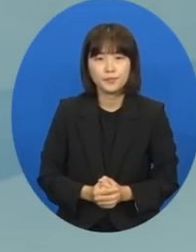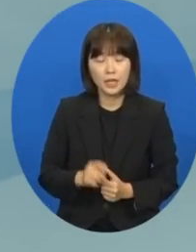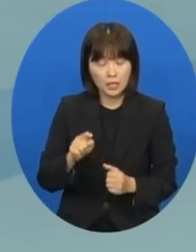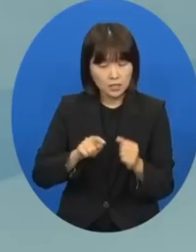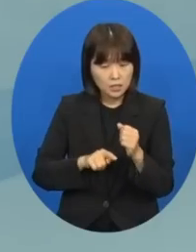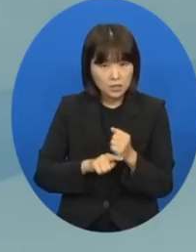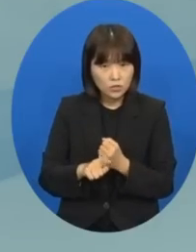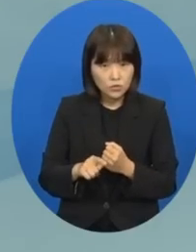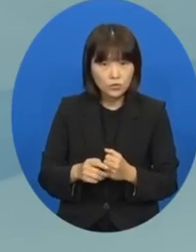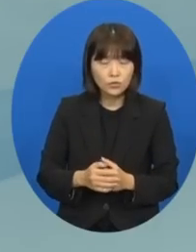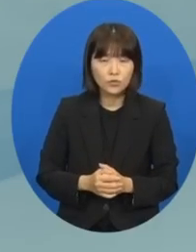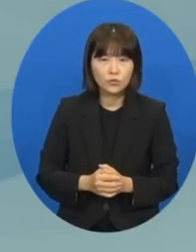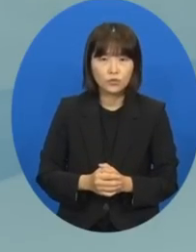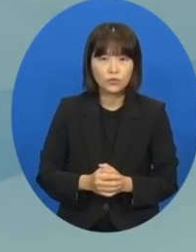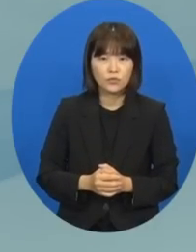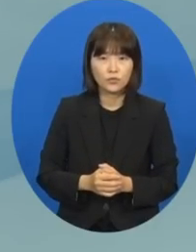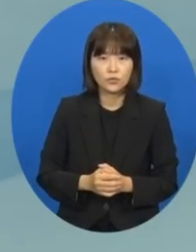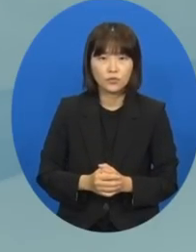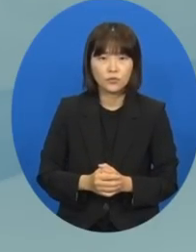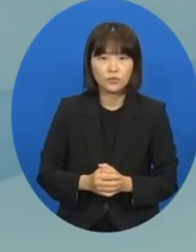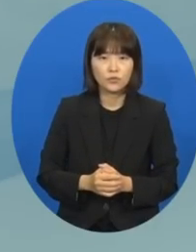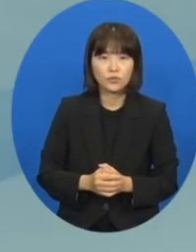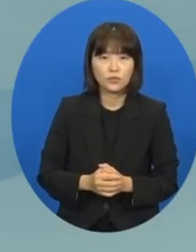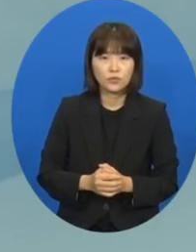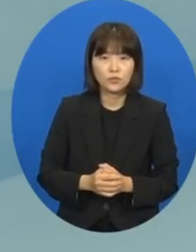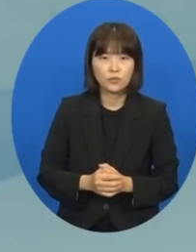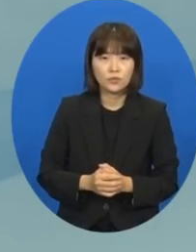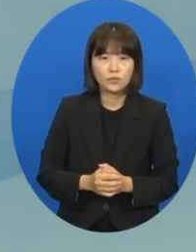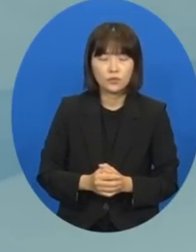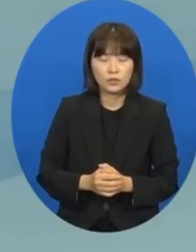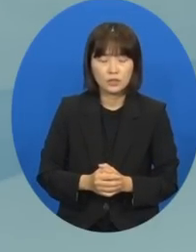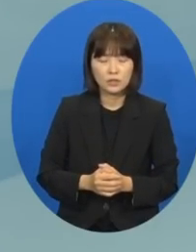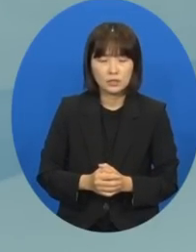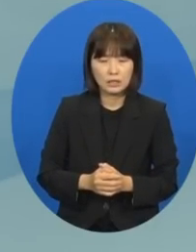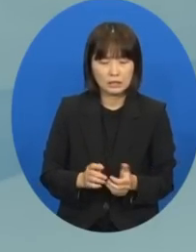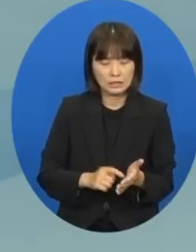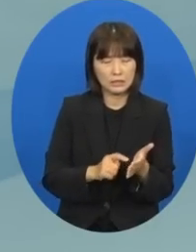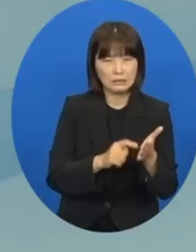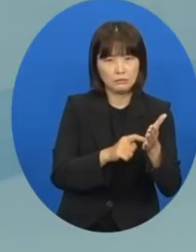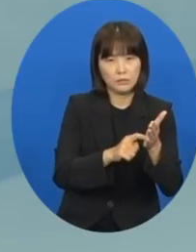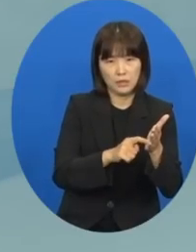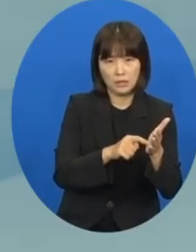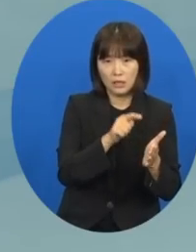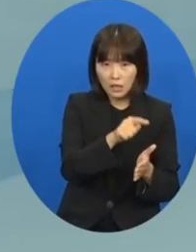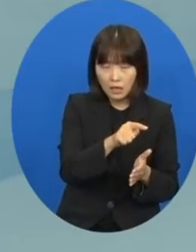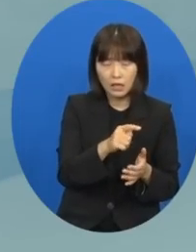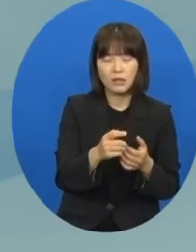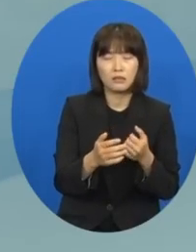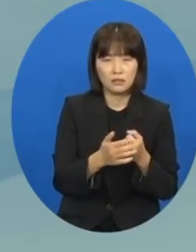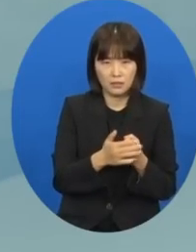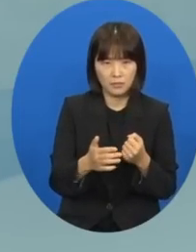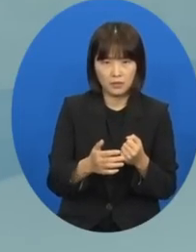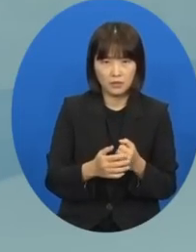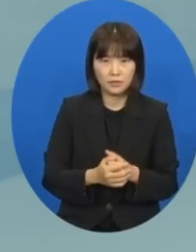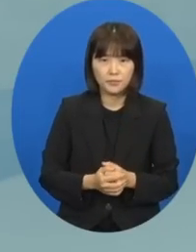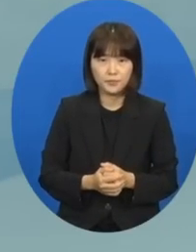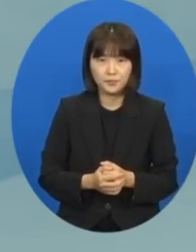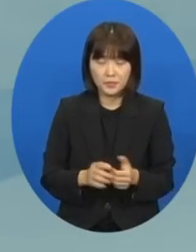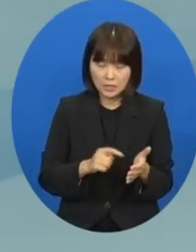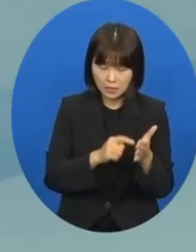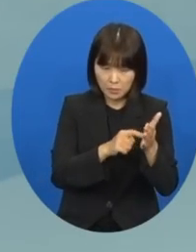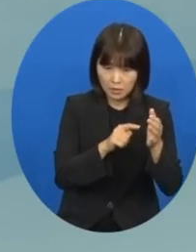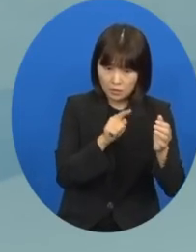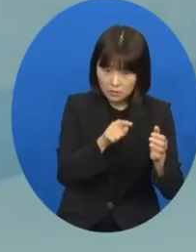다 모든 것이 어디서 비롯됐느냐? 바로 성급함입니다. 여러분 성급함이 무엇이냐? 이렇게 정의할